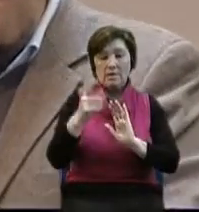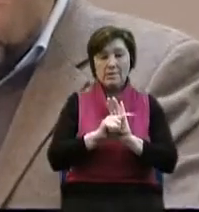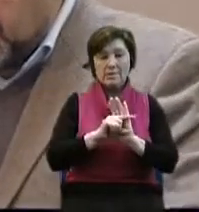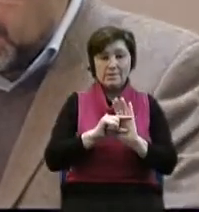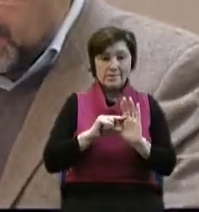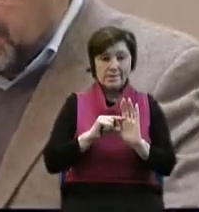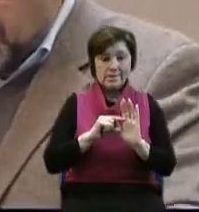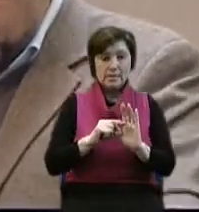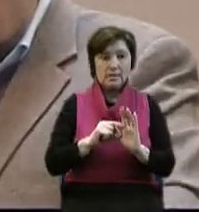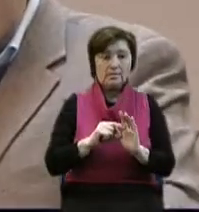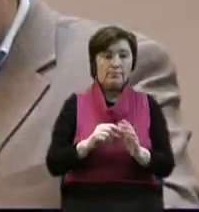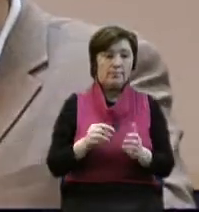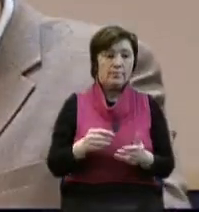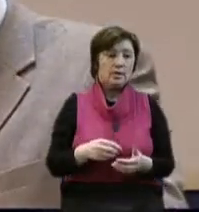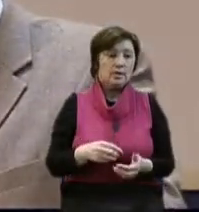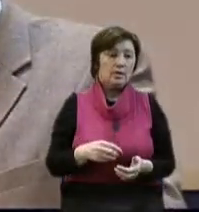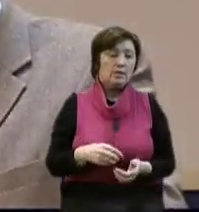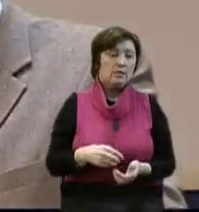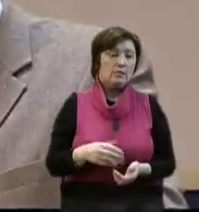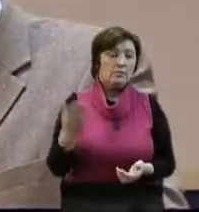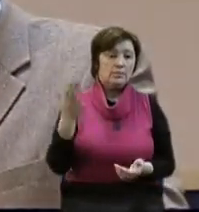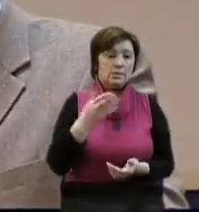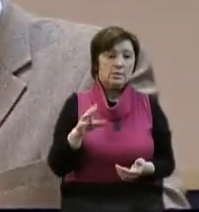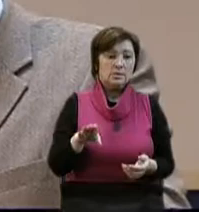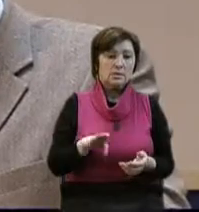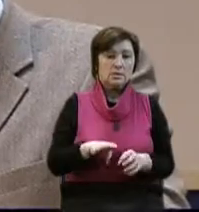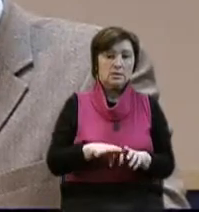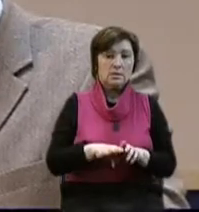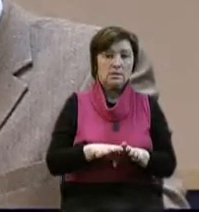стих. Здесь апостол пишет так.